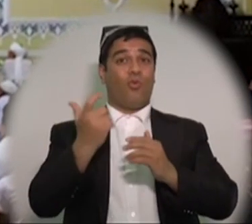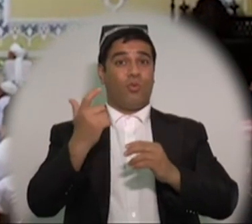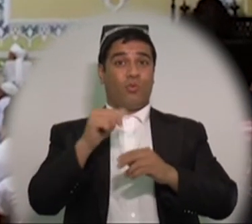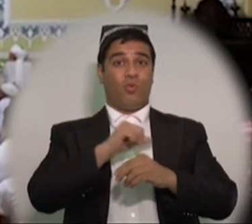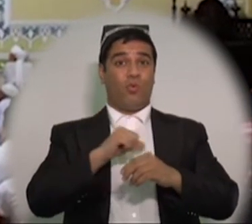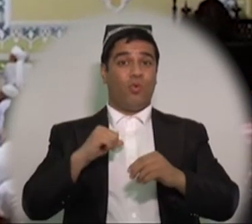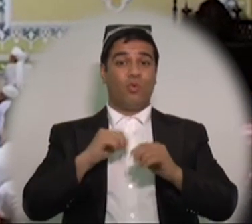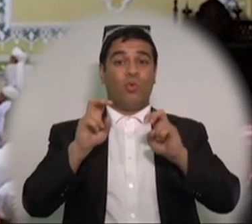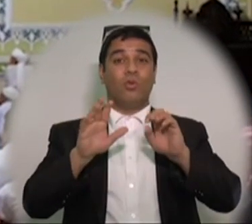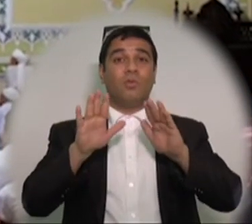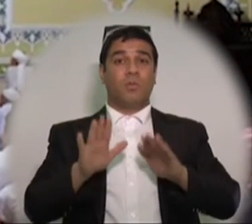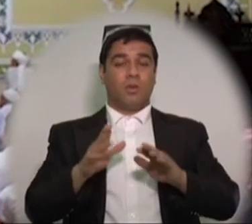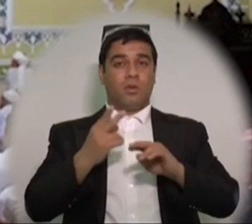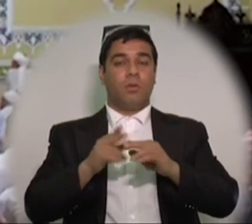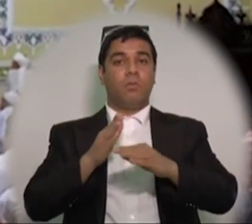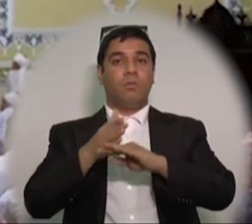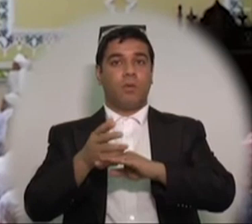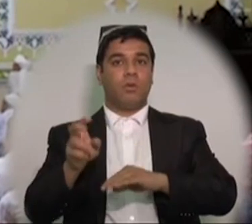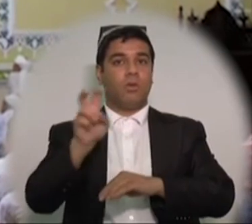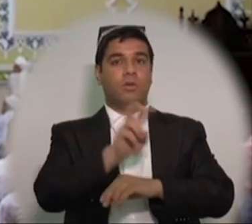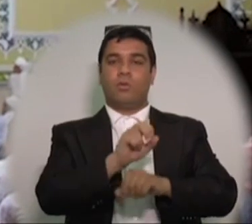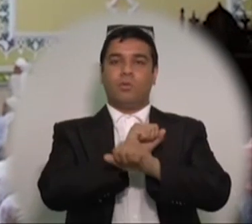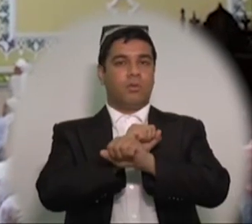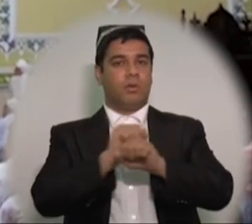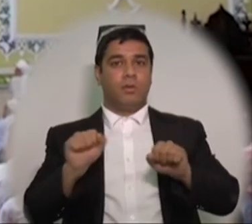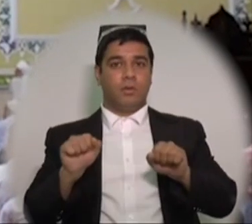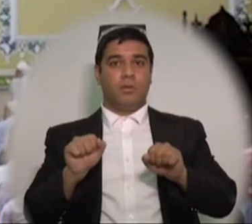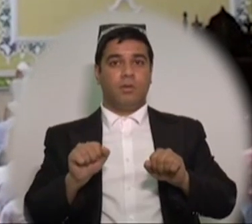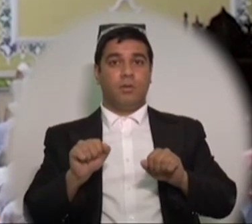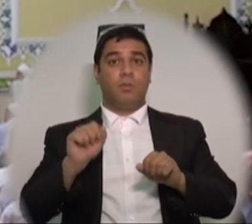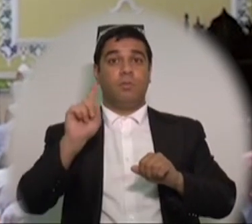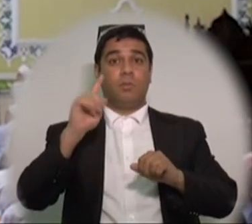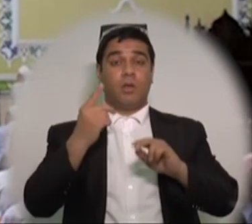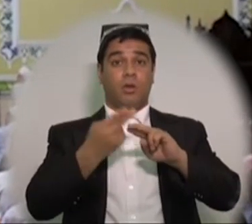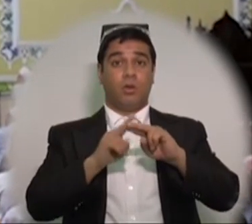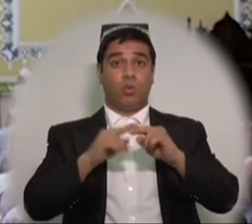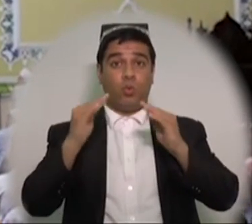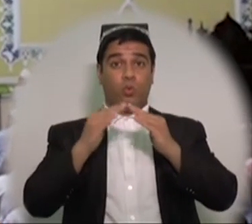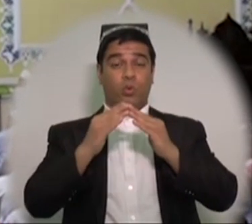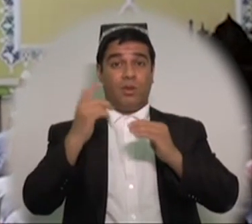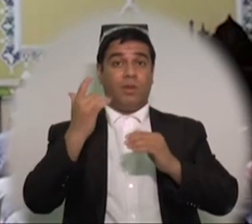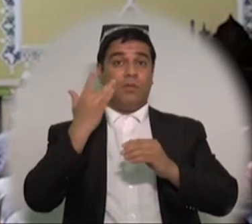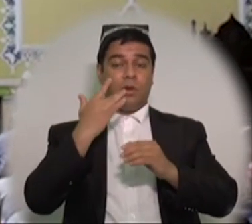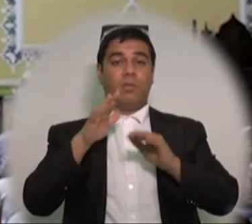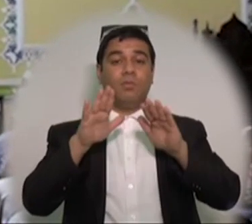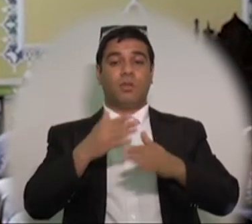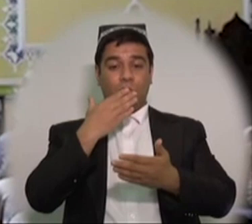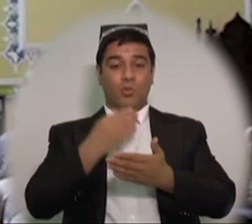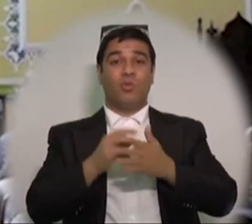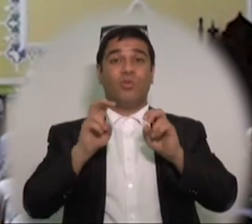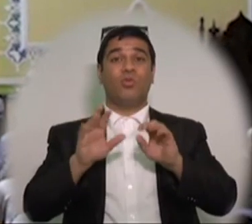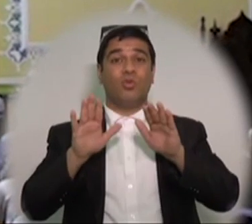egasını özünü oturadavan cayga mehmanını oturuşu mümkün emez. Çünkü uy egası daim oturadı, o şu